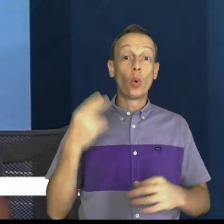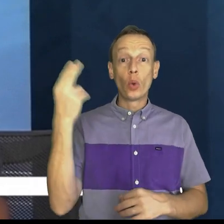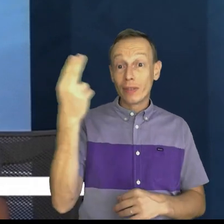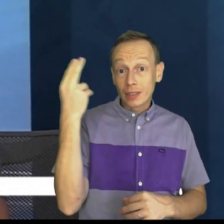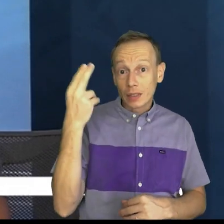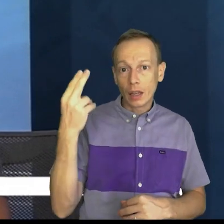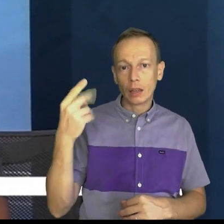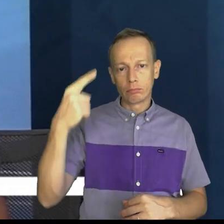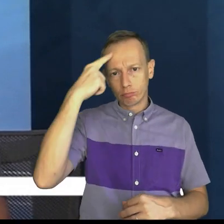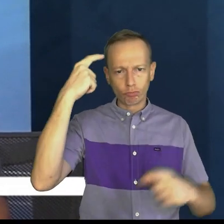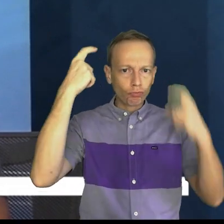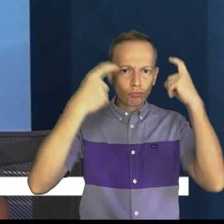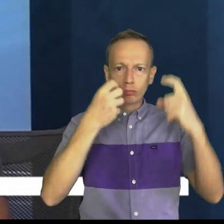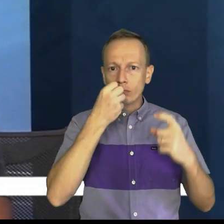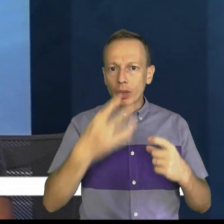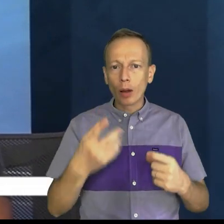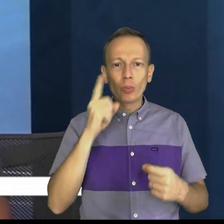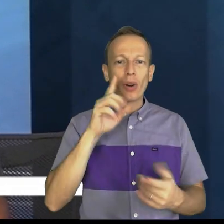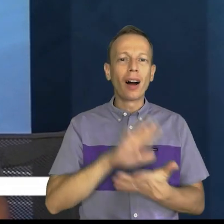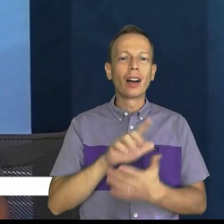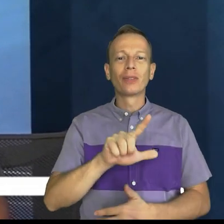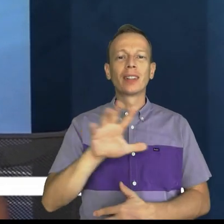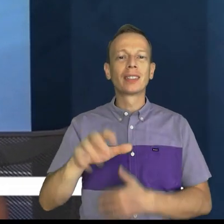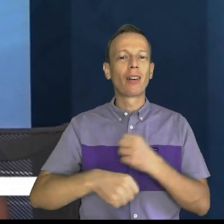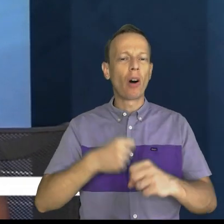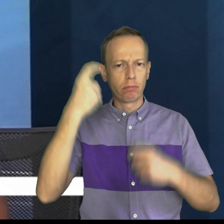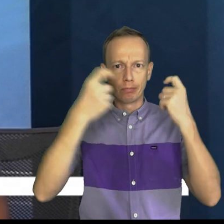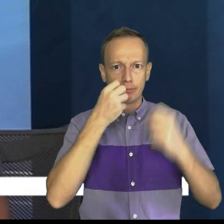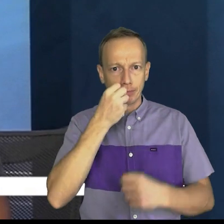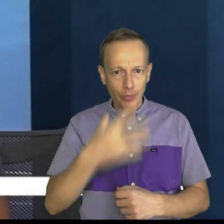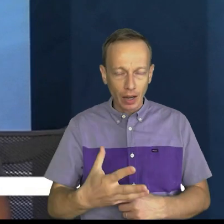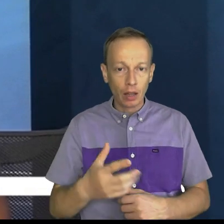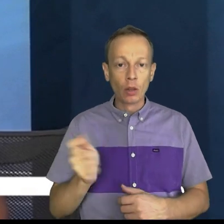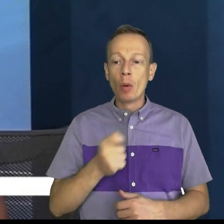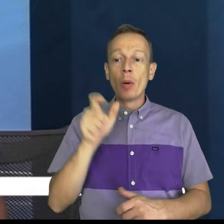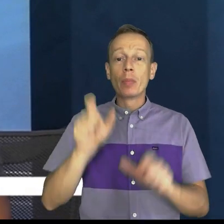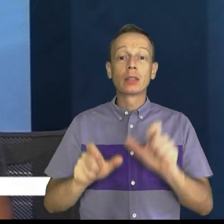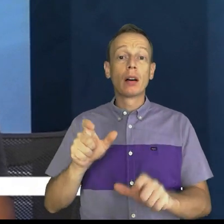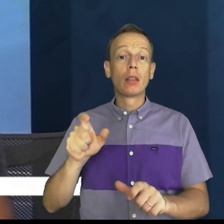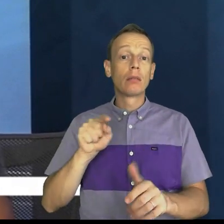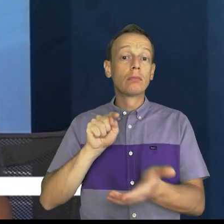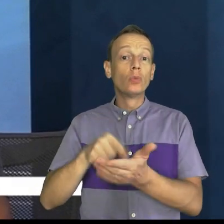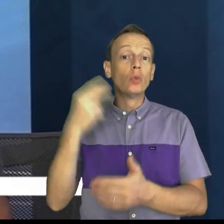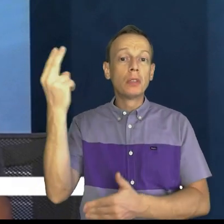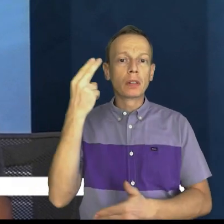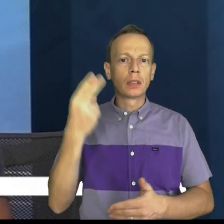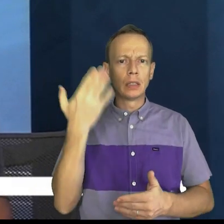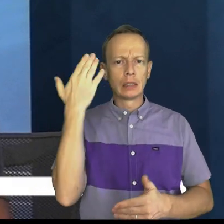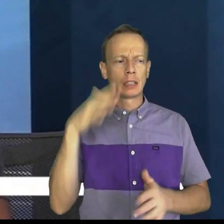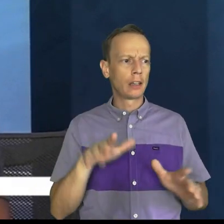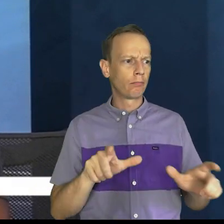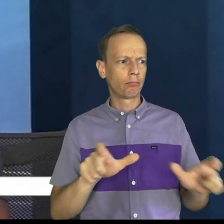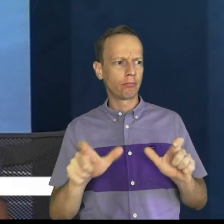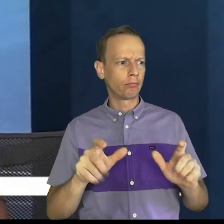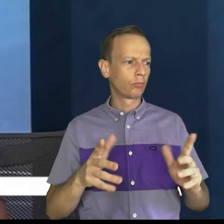scientifiquement,'est prouvé que le cerveau arrive à maturité naturelle à 25 ans. Je pense qu'à l'université, le cerveau est un peu plus mature. Donc, du coup, je